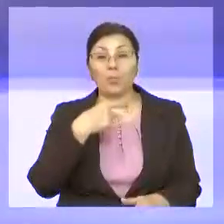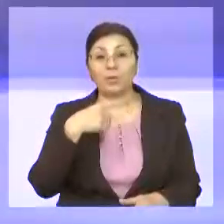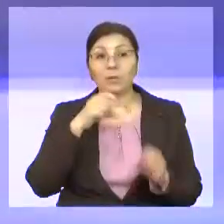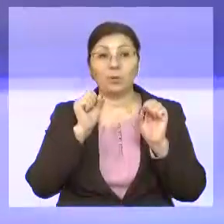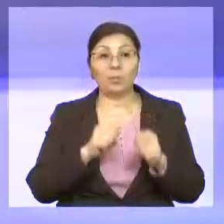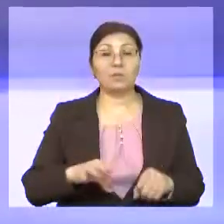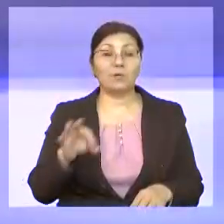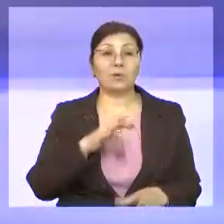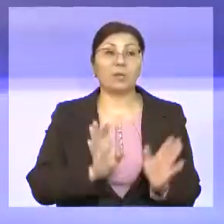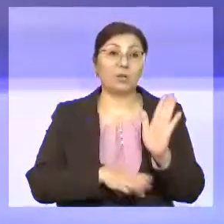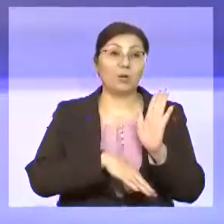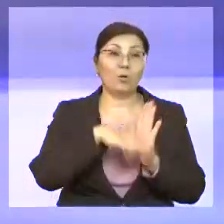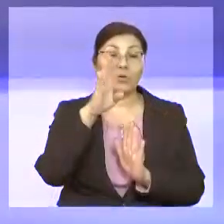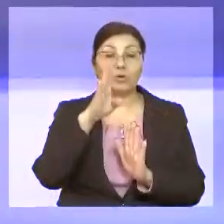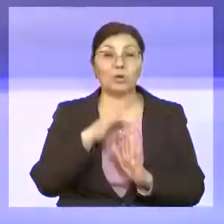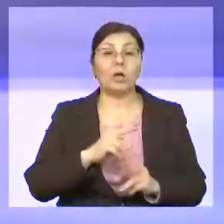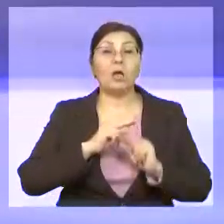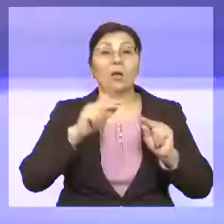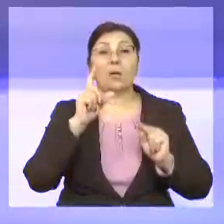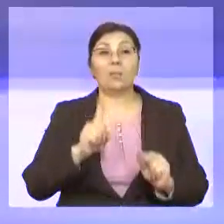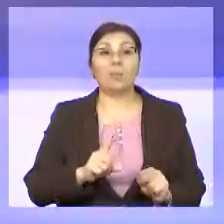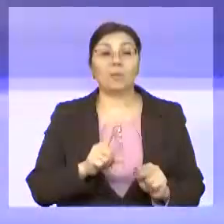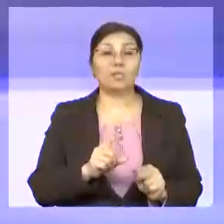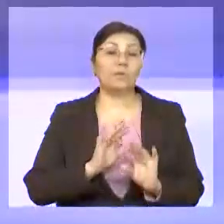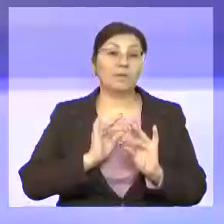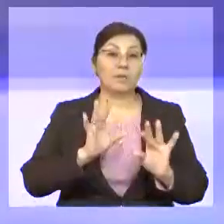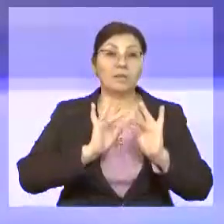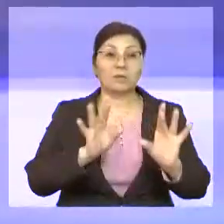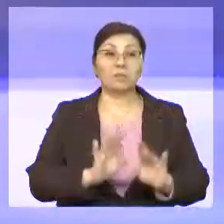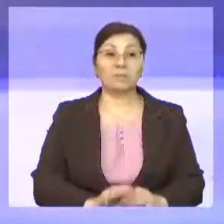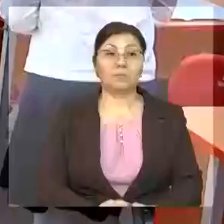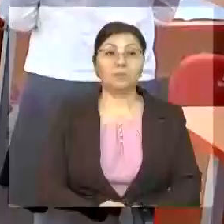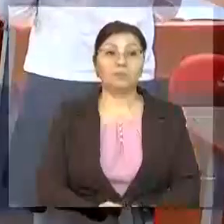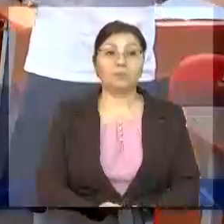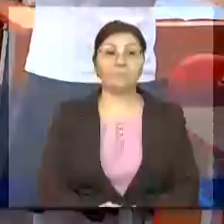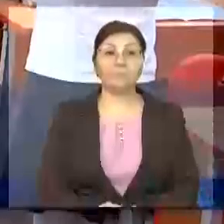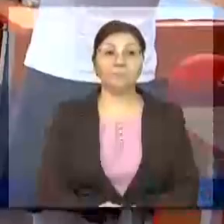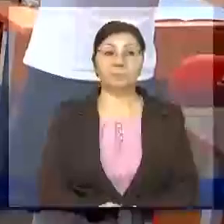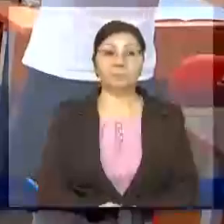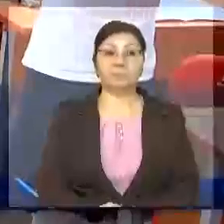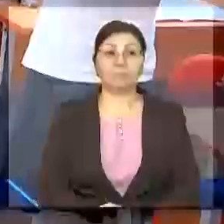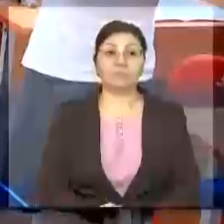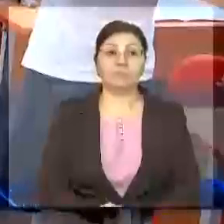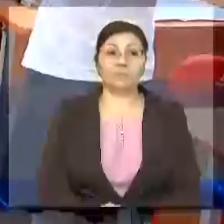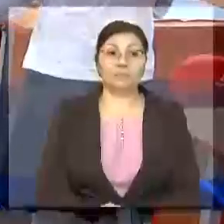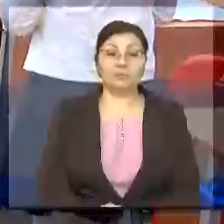қарсаңында өңірдегі үздік тәжірибелі мамандардың өнегелі ісін көпке үлгі етеміз. Қалай сабаққа?